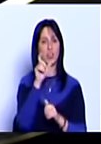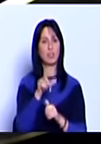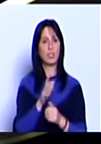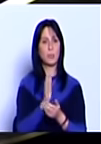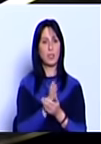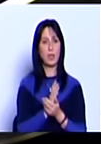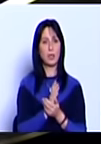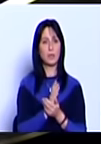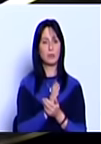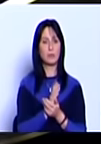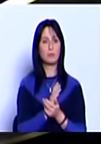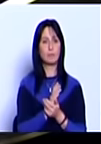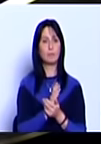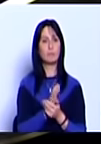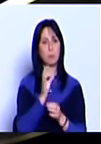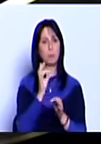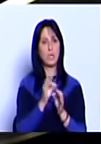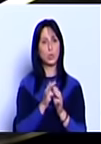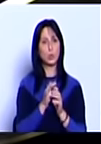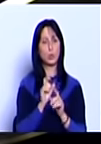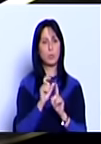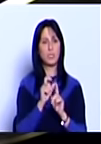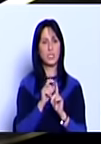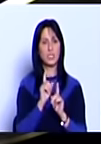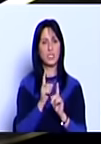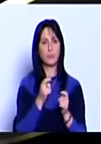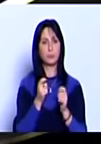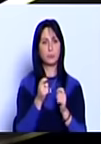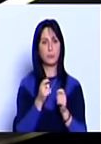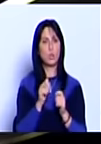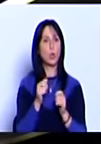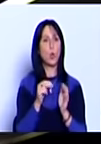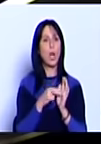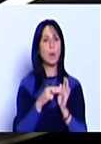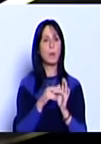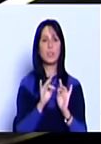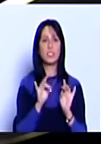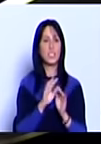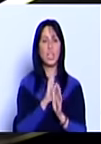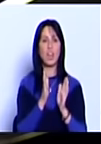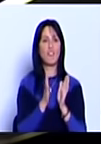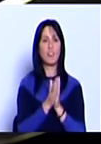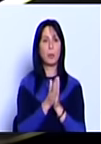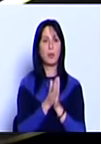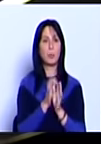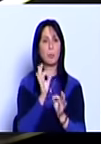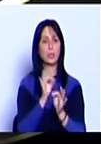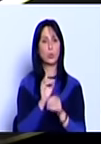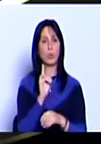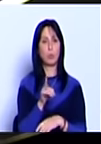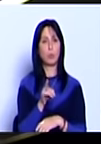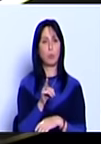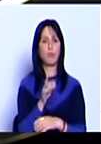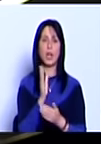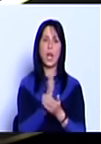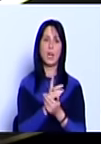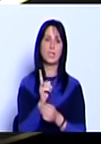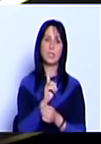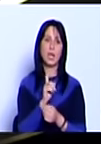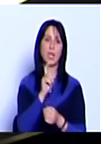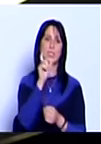ხარ, პრინციპში პასუხისგებლობა გეკისრება, რა თქმა უნდა. აი როგორ აფასებს ამ განცხადებას? ყველაფერზე გეკისრება პასუხისგებლობა. არის